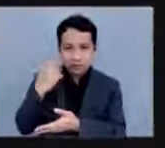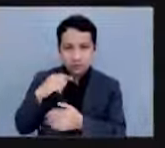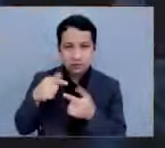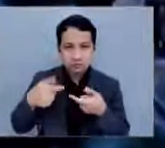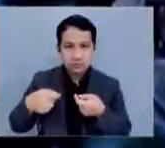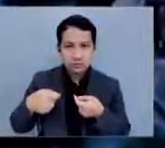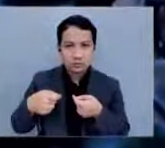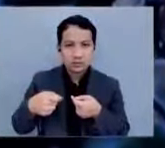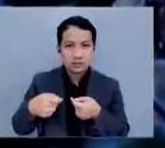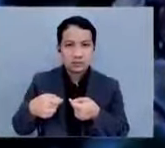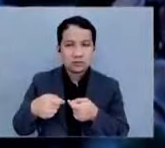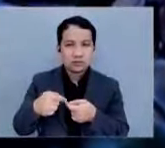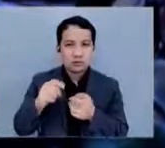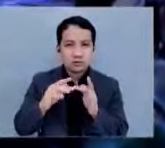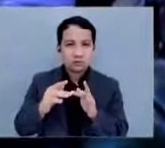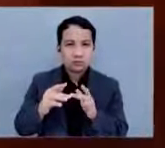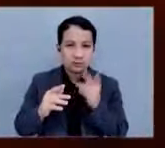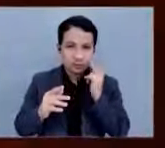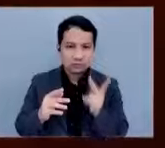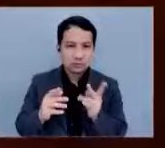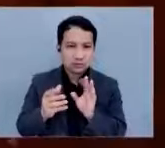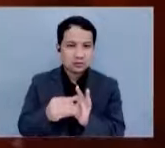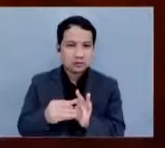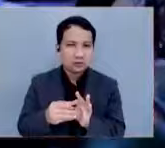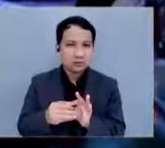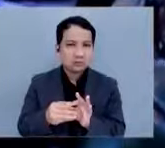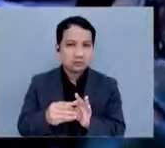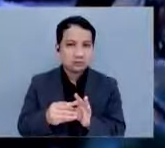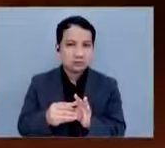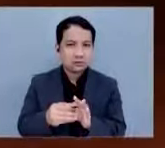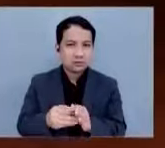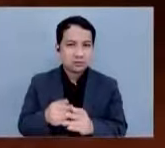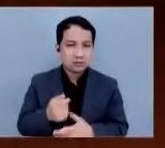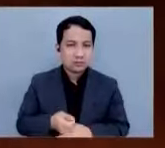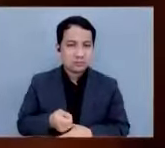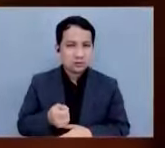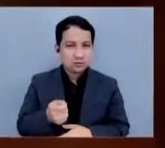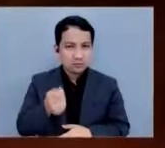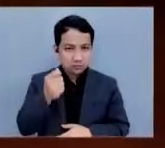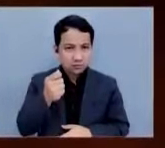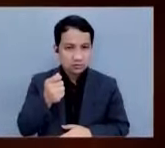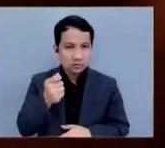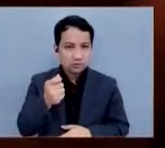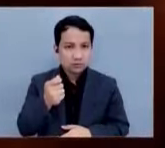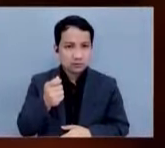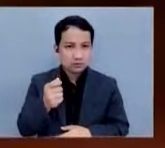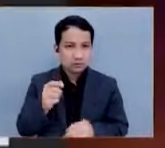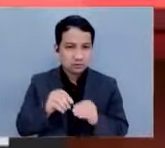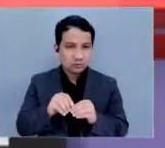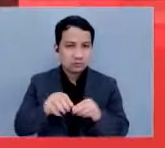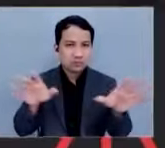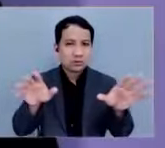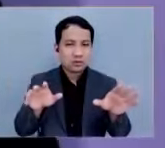online. Napansin ko na nakataas yung phone niya. Sinabi niya na isispread ko itong video